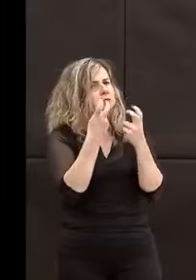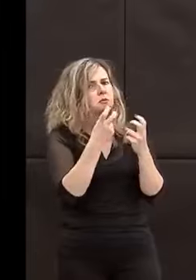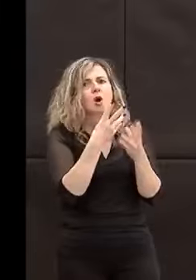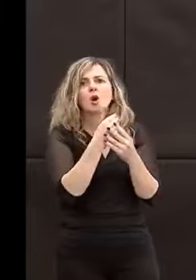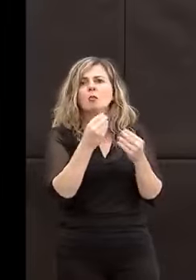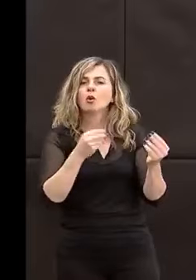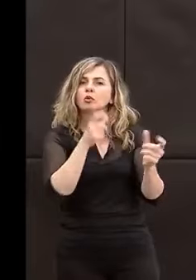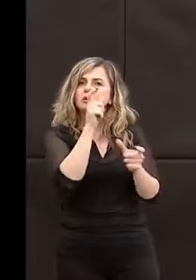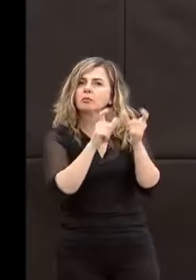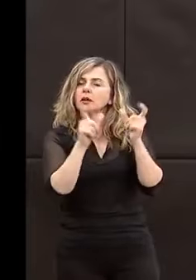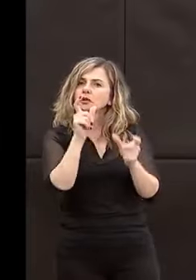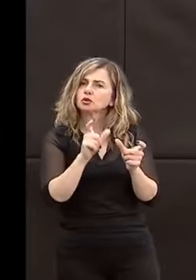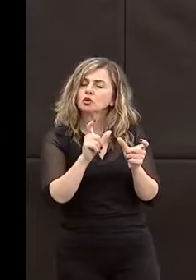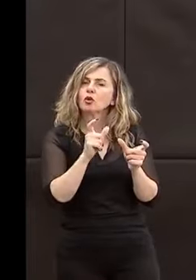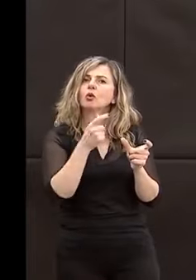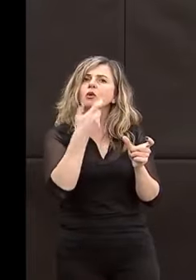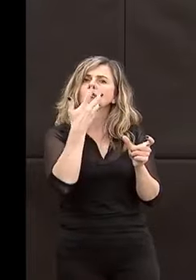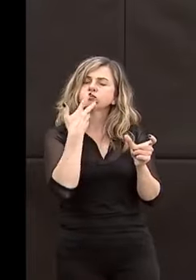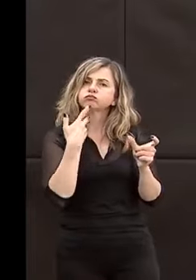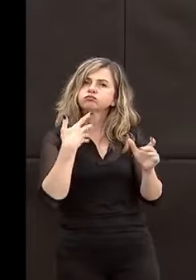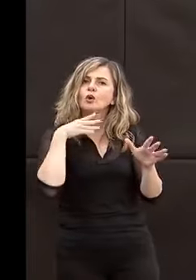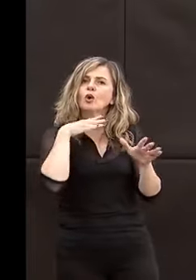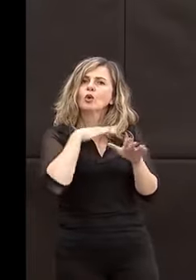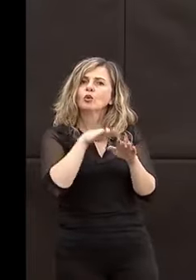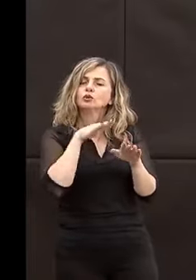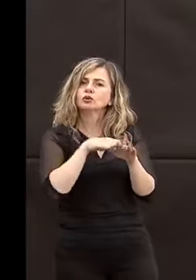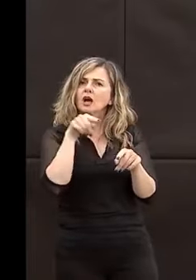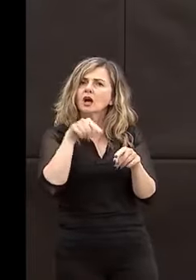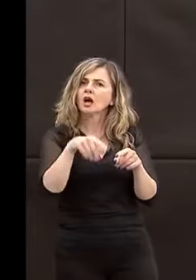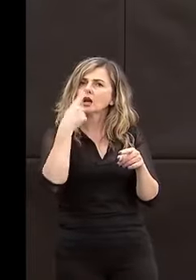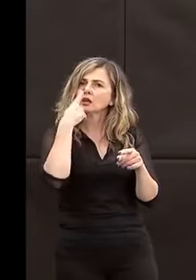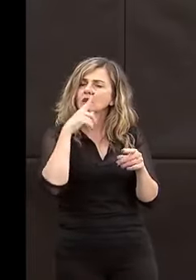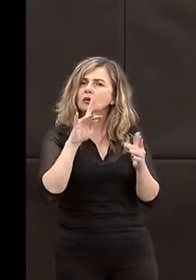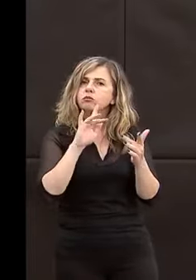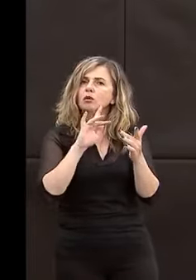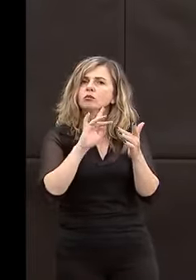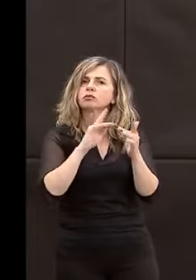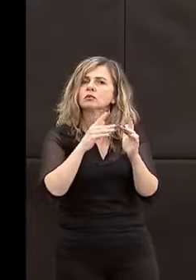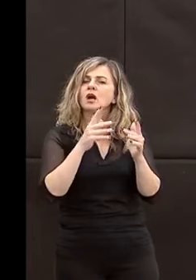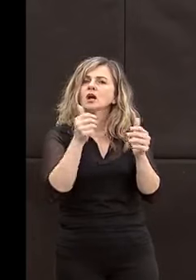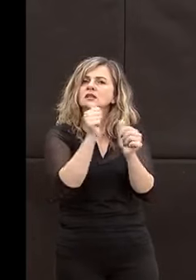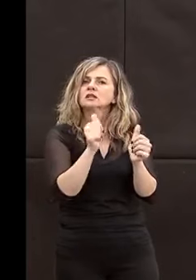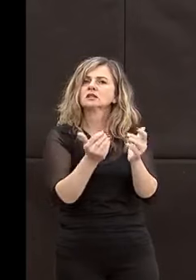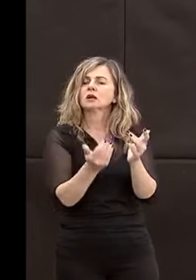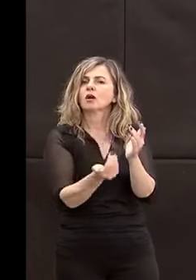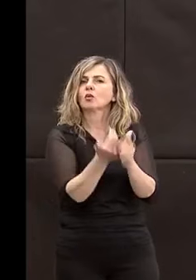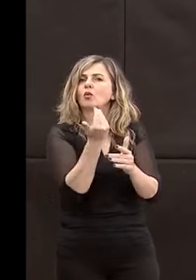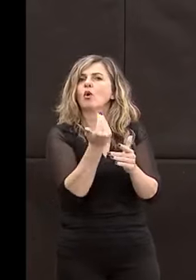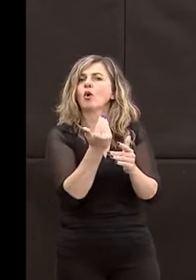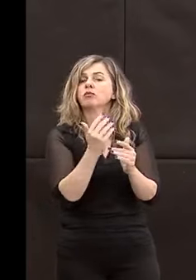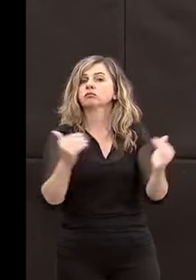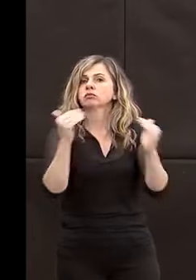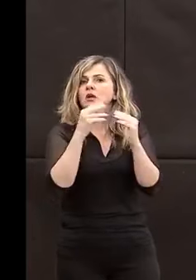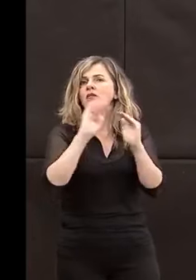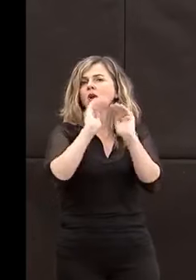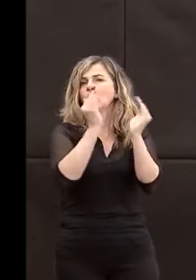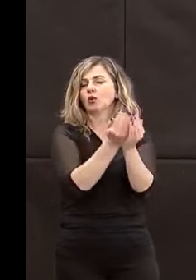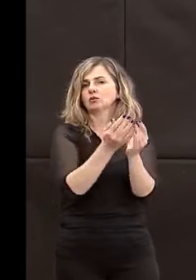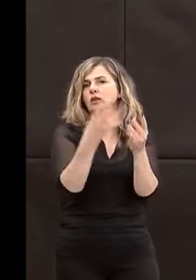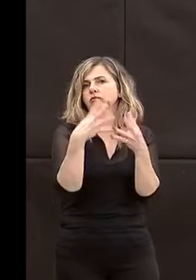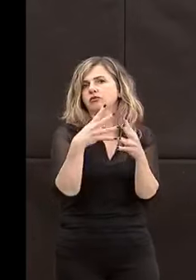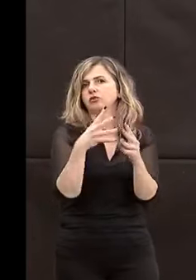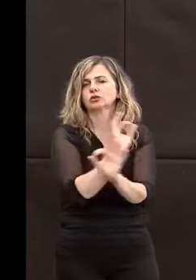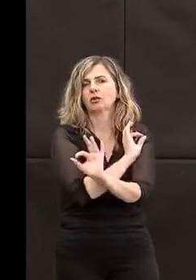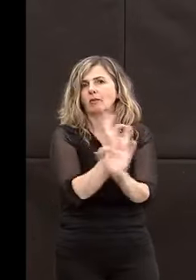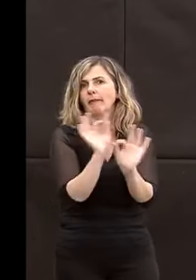avrebbero voluto utilizzare questo tipo di di nuovo sistema che a livello mondiale ormai funziona benissimo